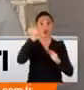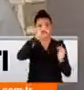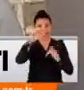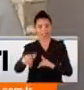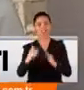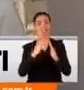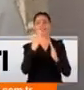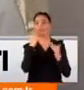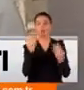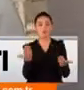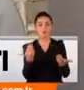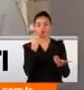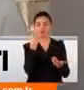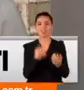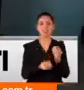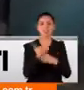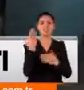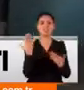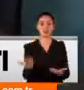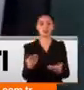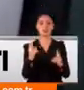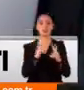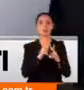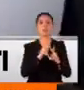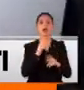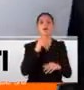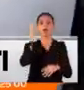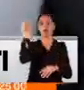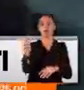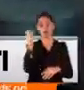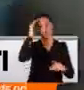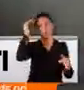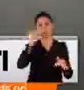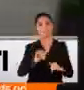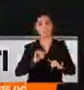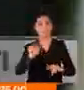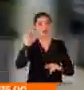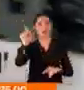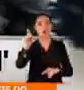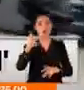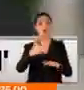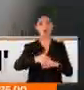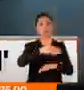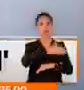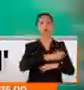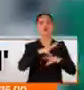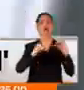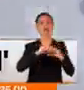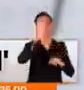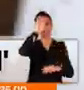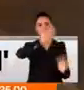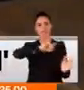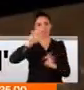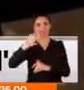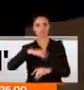muhatap, ne kişi, ne ev, hiçbir şey bulamıyorlar. Merve Seyhan da bu tuzağa düşenlerden biri. O da bir süre önce Adana'dan İstanbul'a